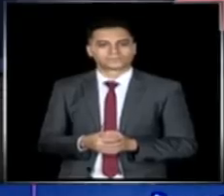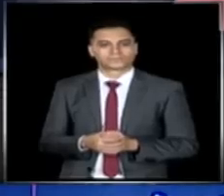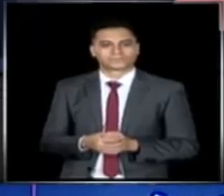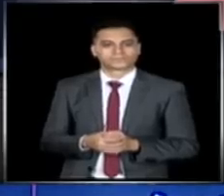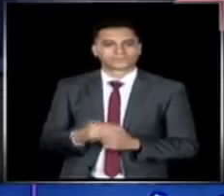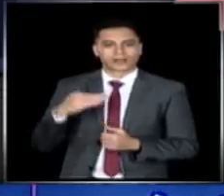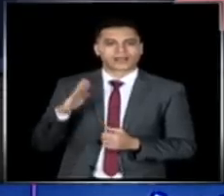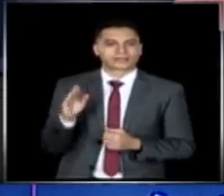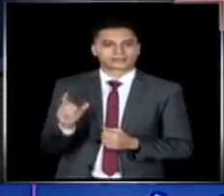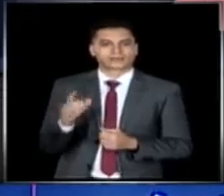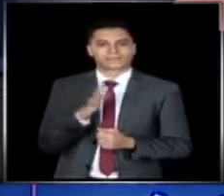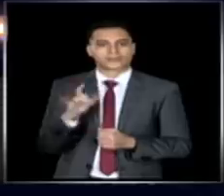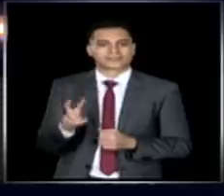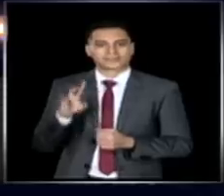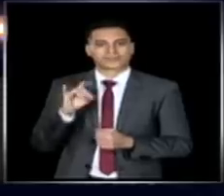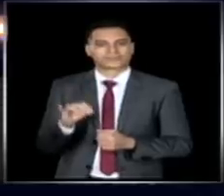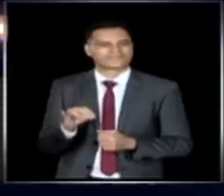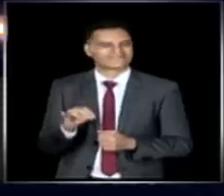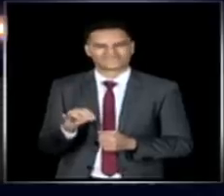حسن عروس إجابتك 157.